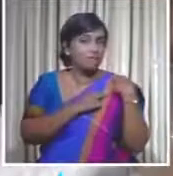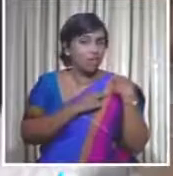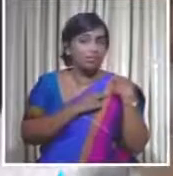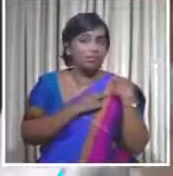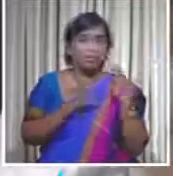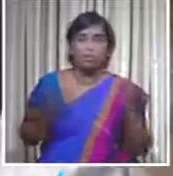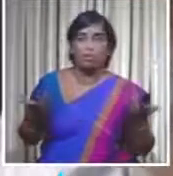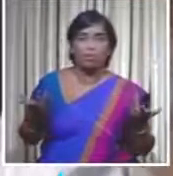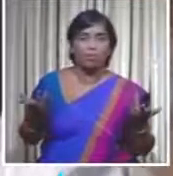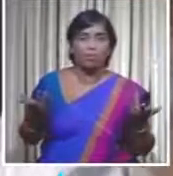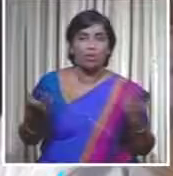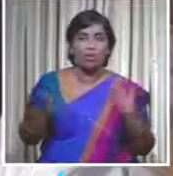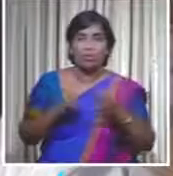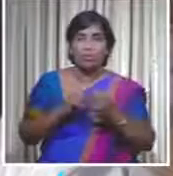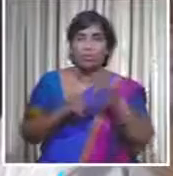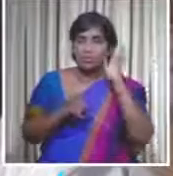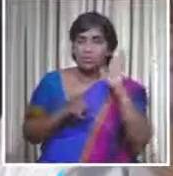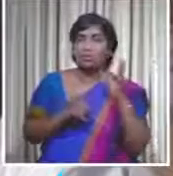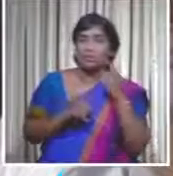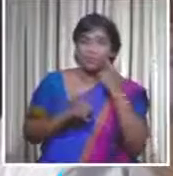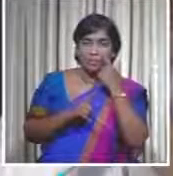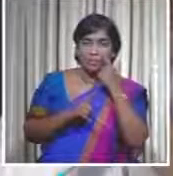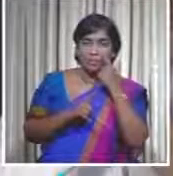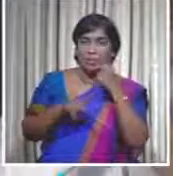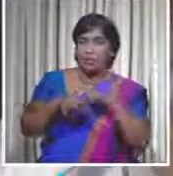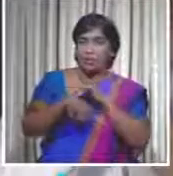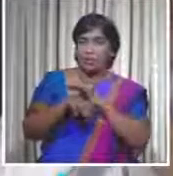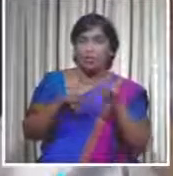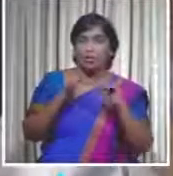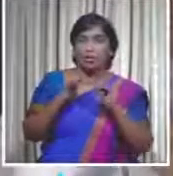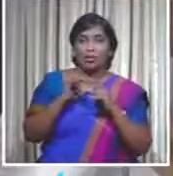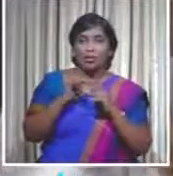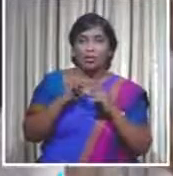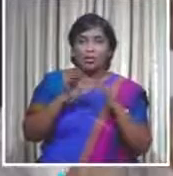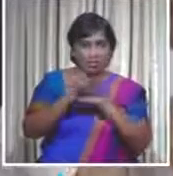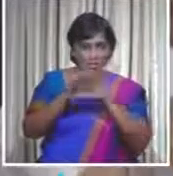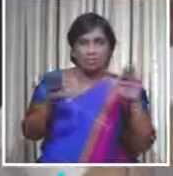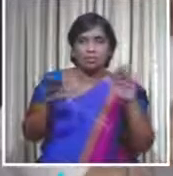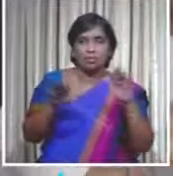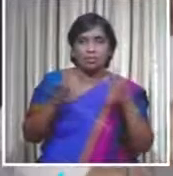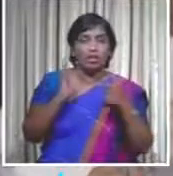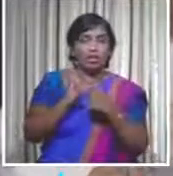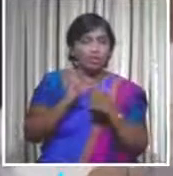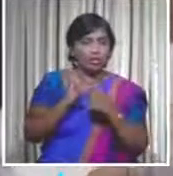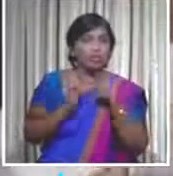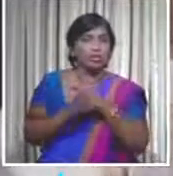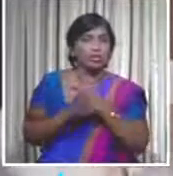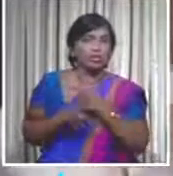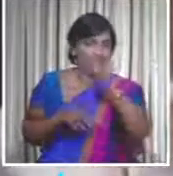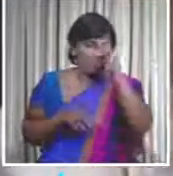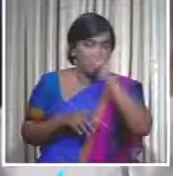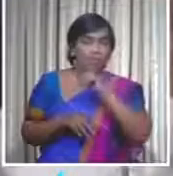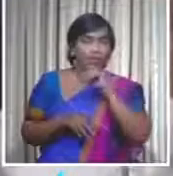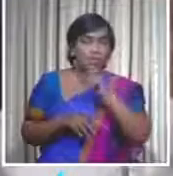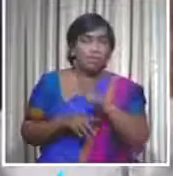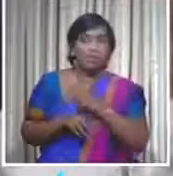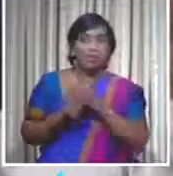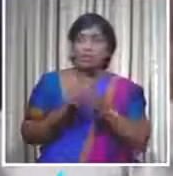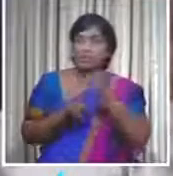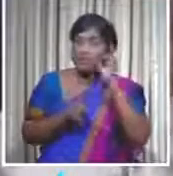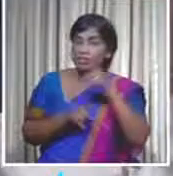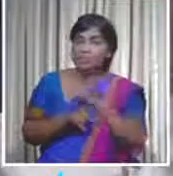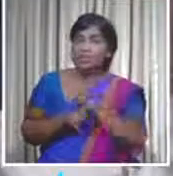කවුද? දැන් ජනාධිපතිතුමාට දන්වලා තියෙනවා දුෂාන් ගුණවර්ධන අවසන් කරන්නම්. දුෂාන් ගුණවර්ධන මැතිතුමා කියනවා